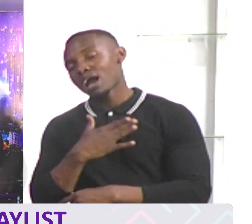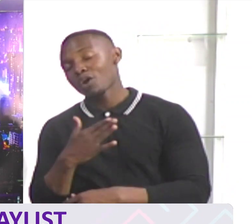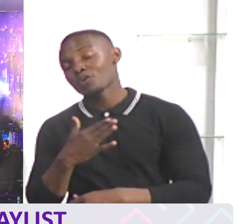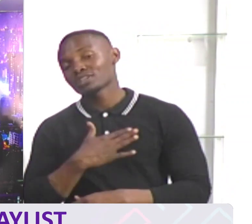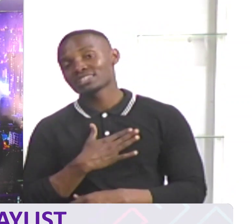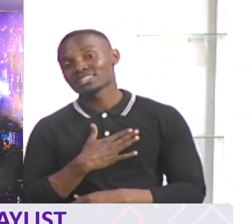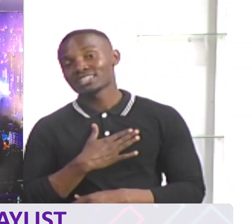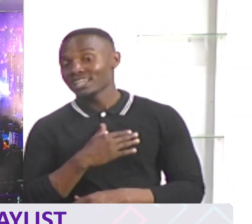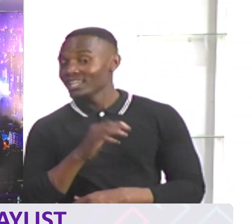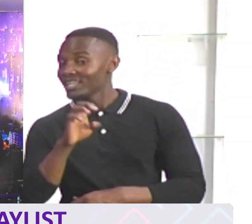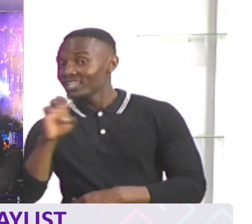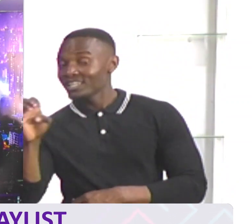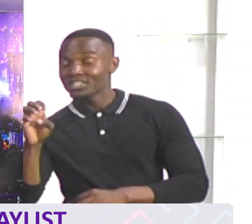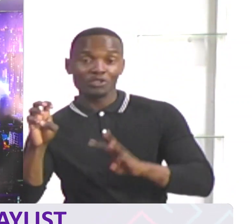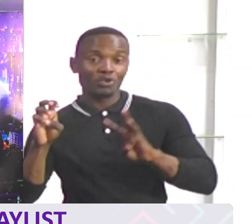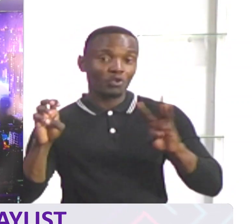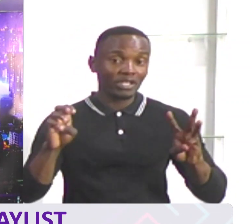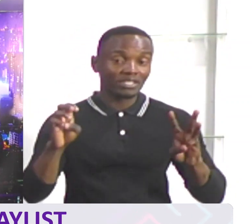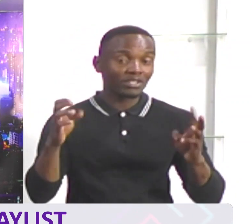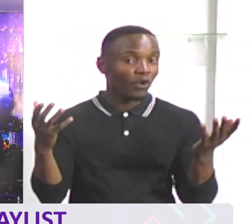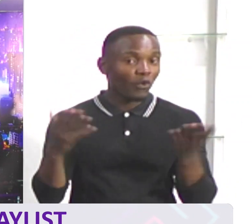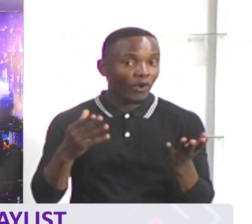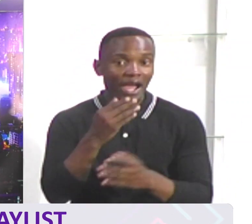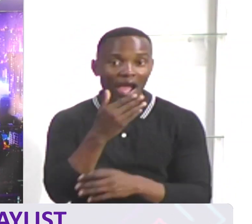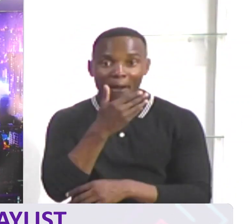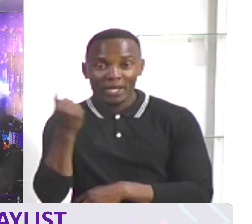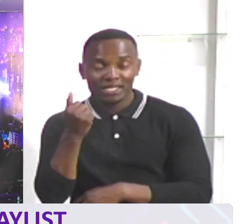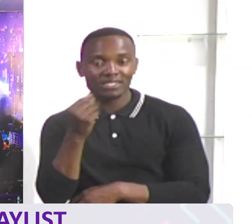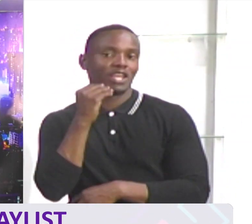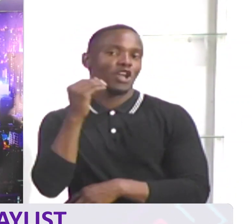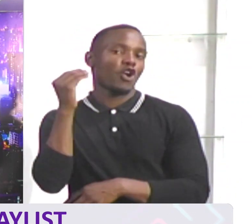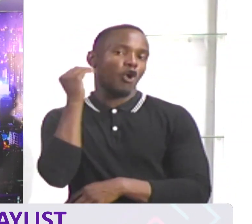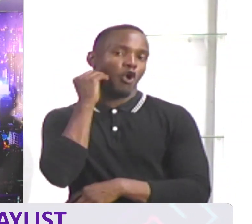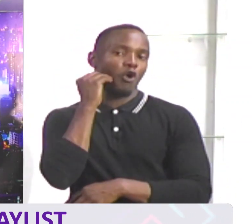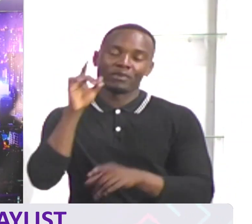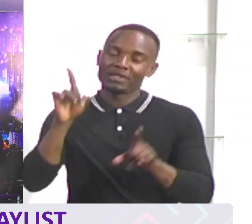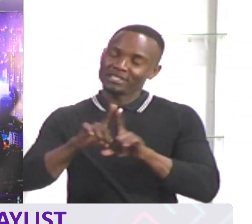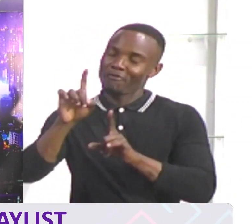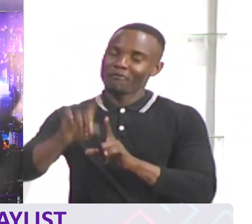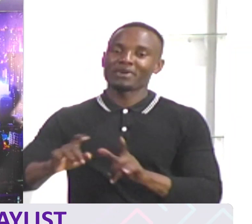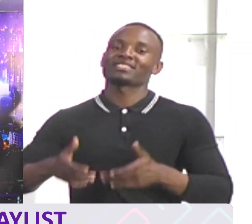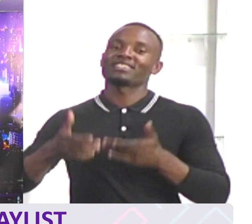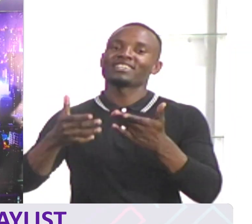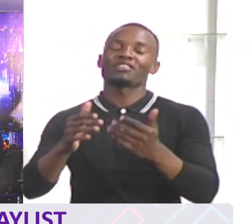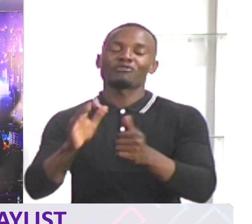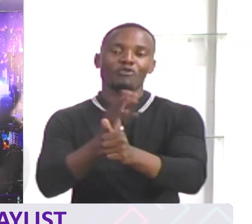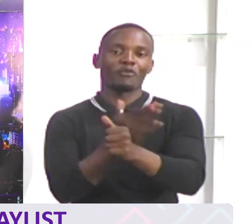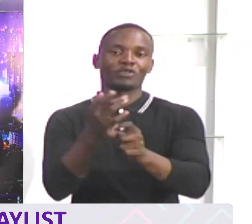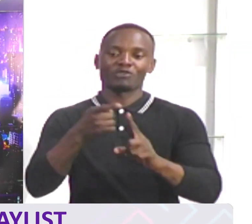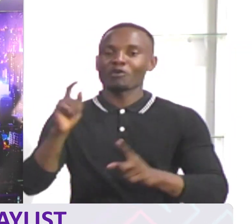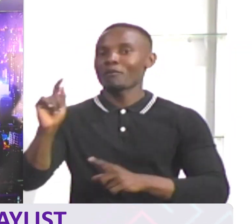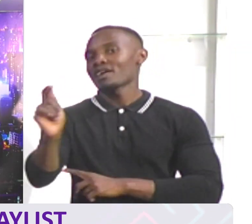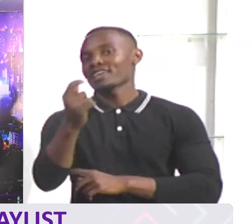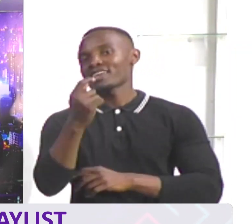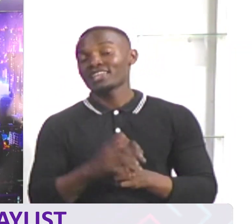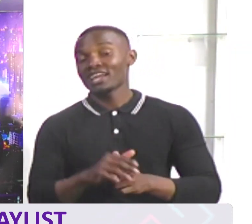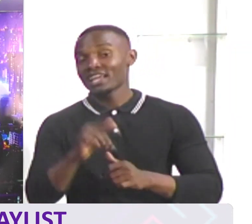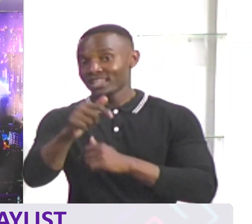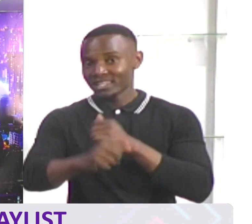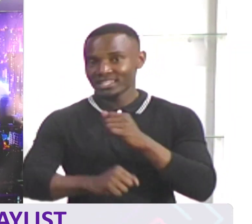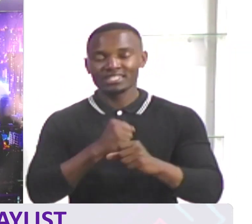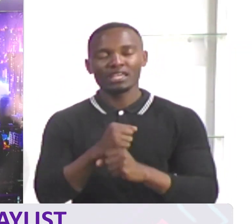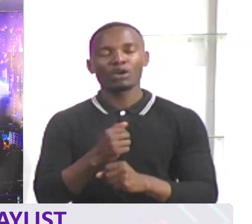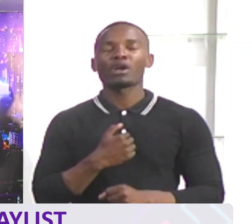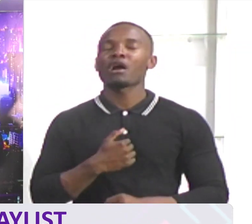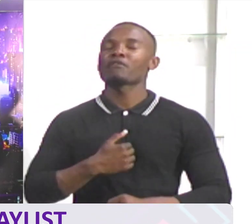West? Home is the best. Mariko za mtari pia zi come through. Oh, siyo aje mtu wangu. Of course, this year you have a lot planned as